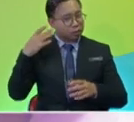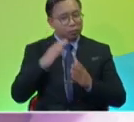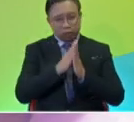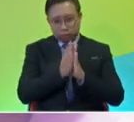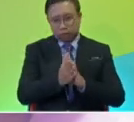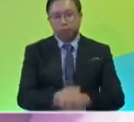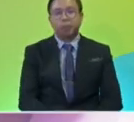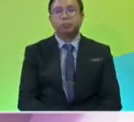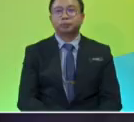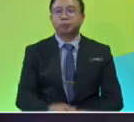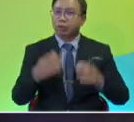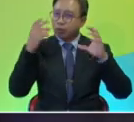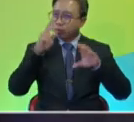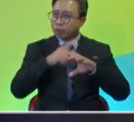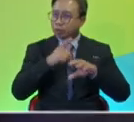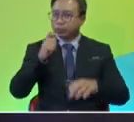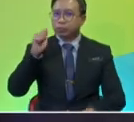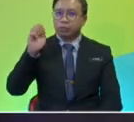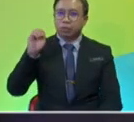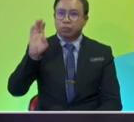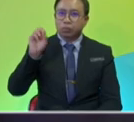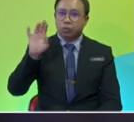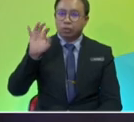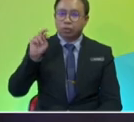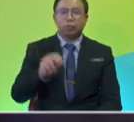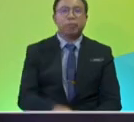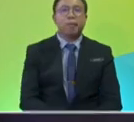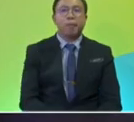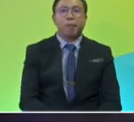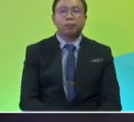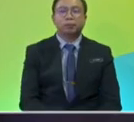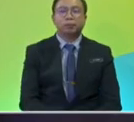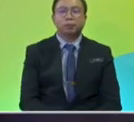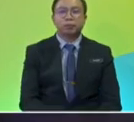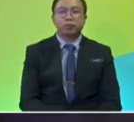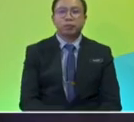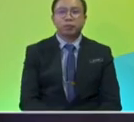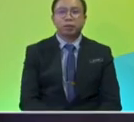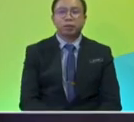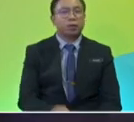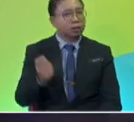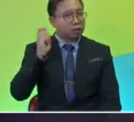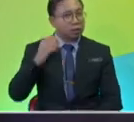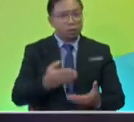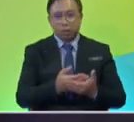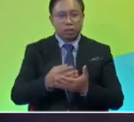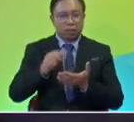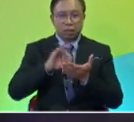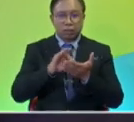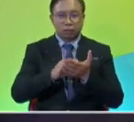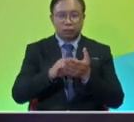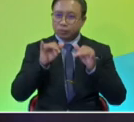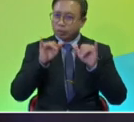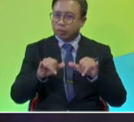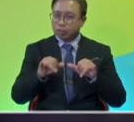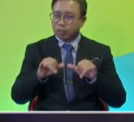Buny P tu if guna tamboring pula boleh tak ada masalah okey alright tadi anak ayam tinggal berapa anak ayam